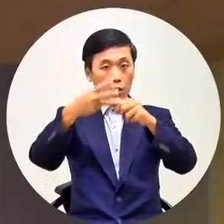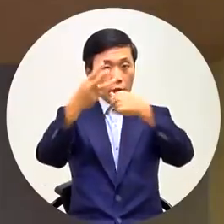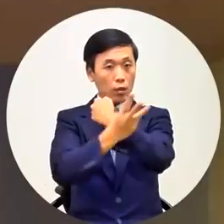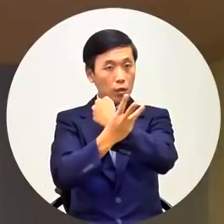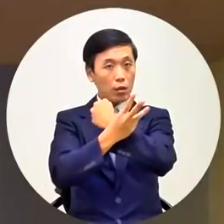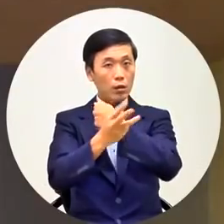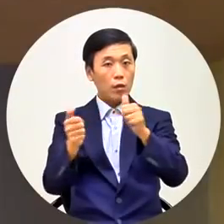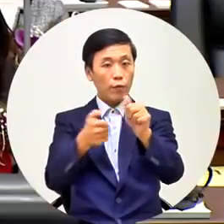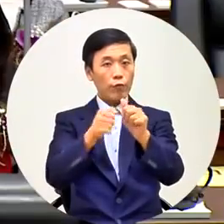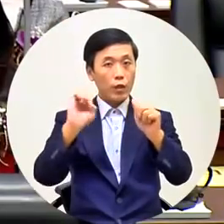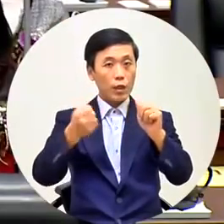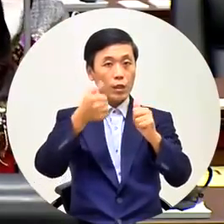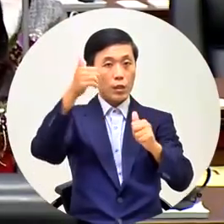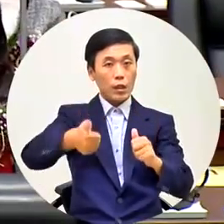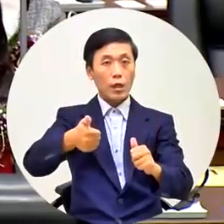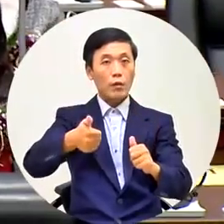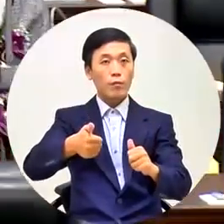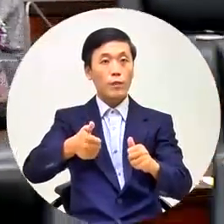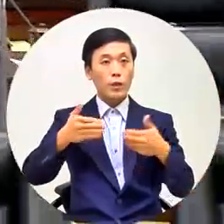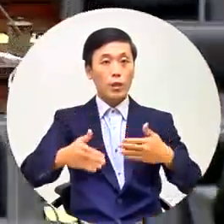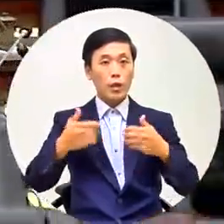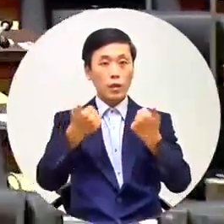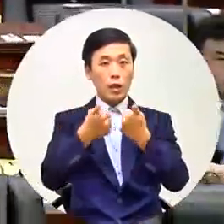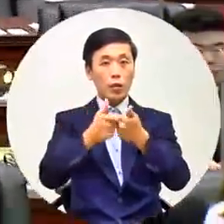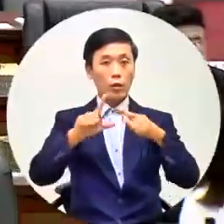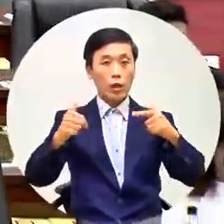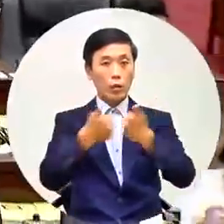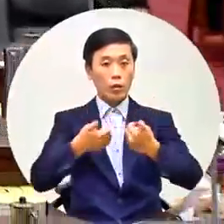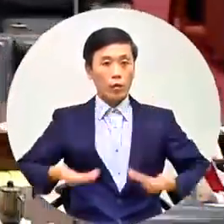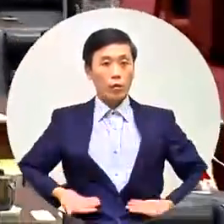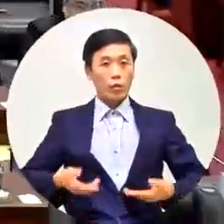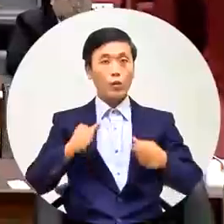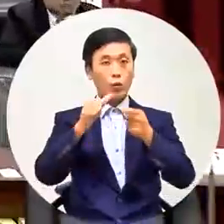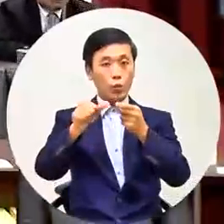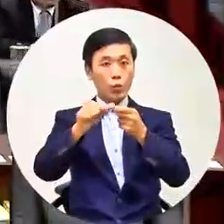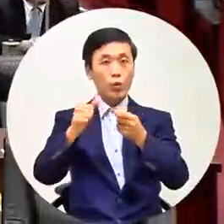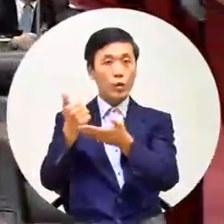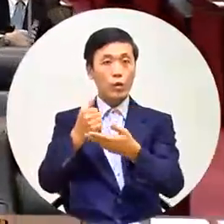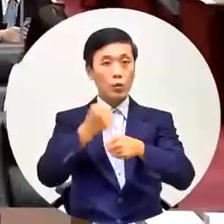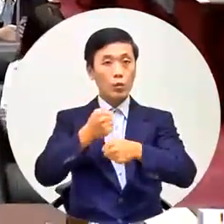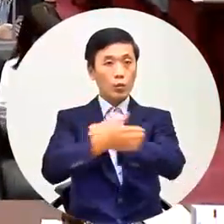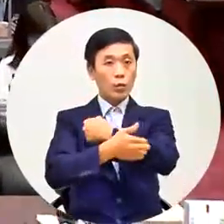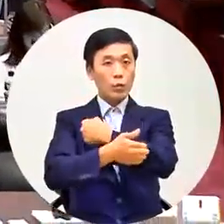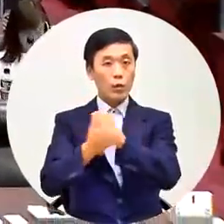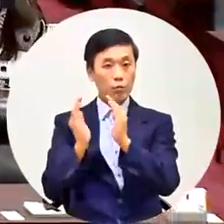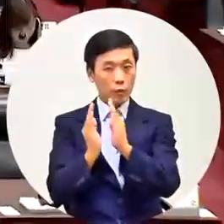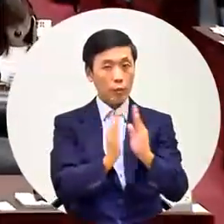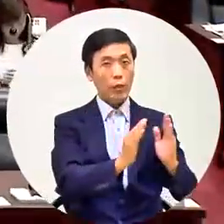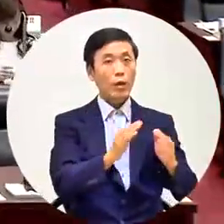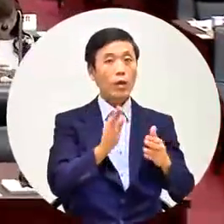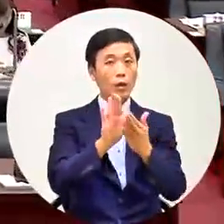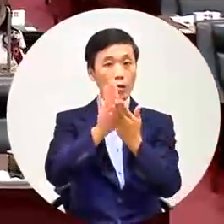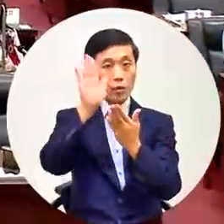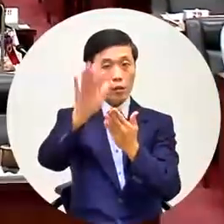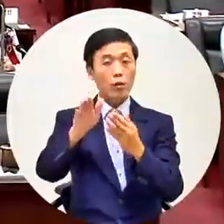大会休息5分钟，请工作人员整理会场。接续要办理正副议长就职暨交接典